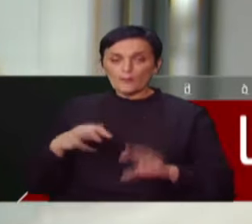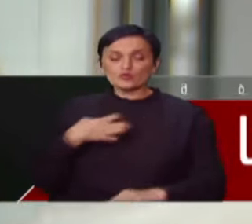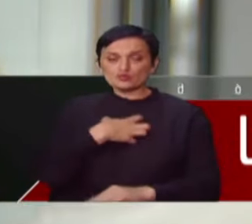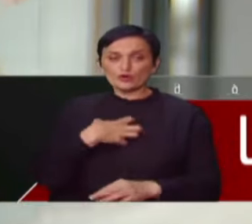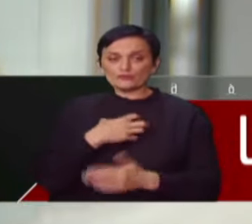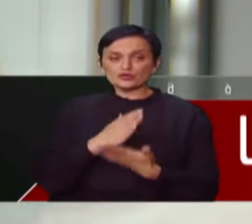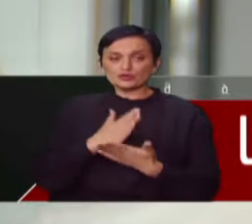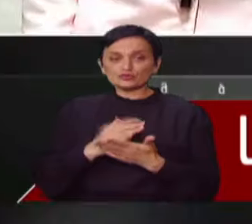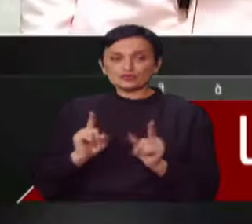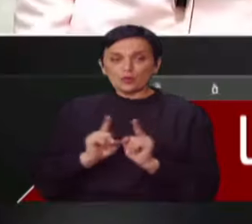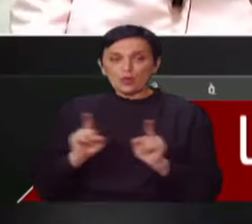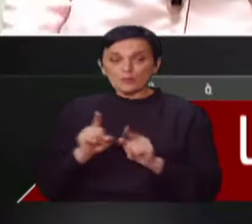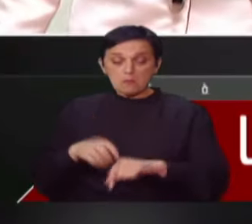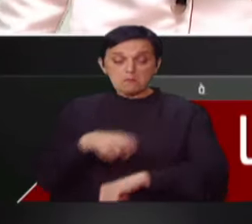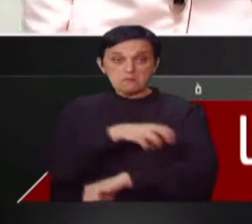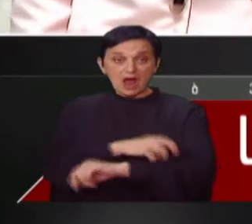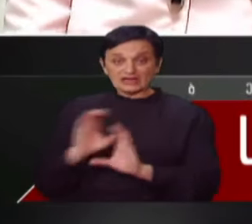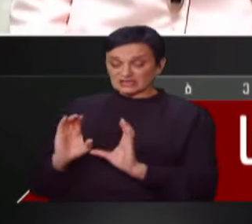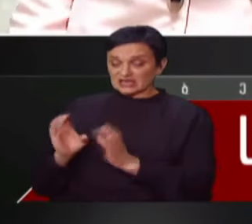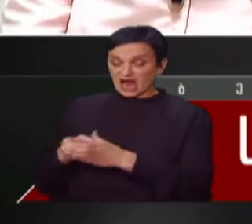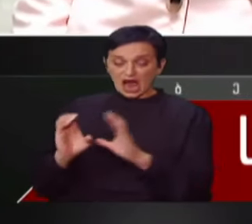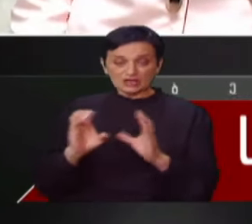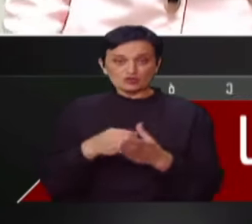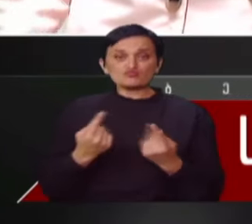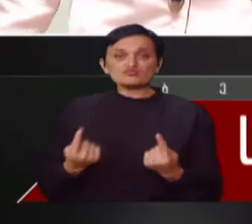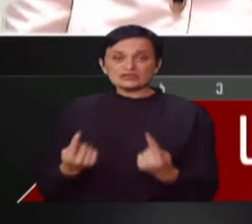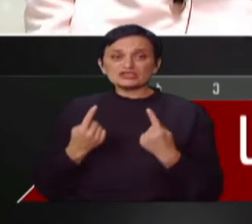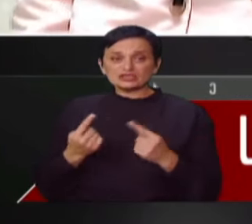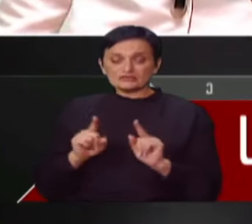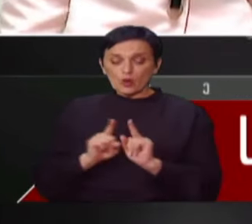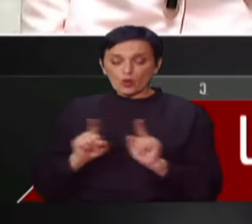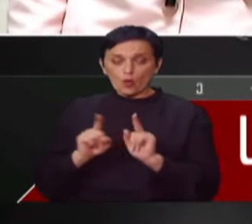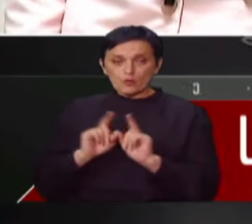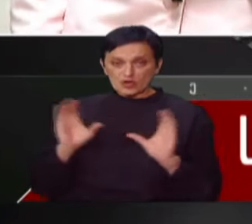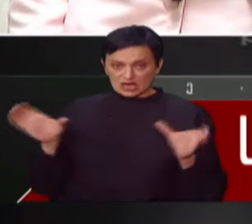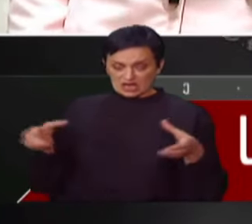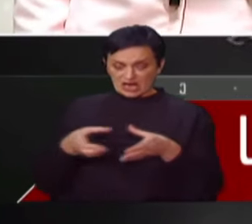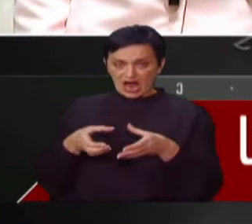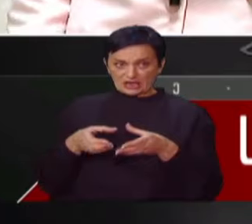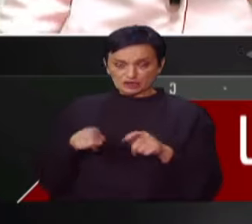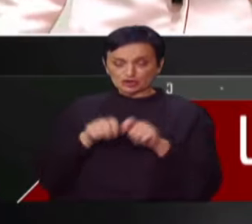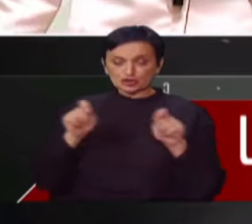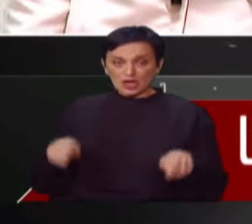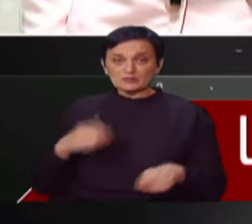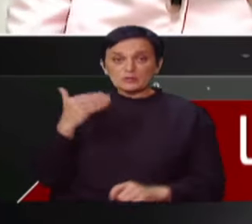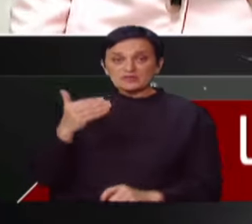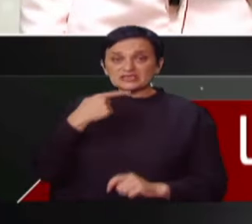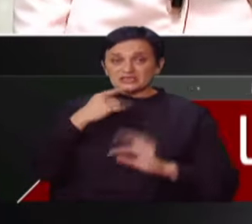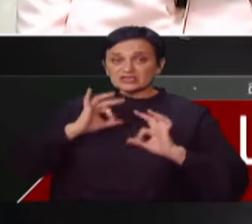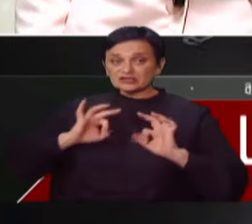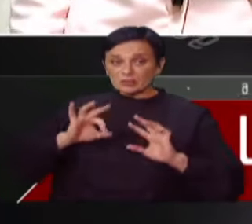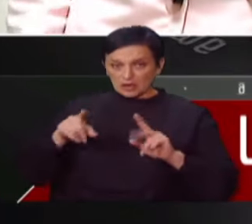მნიშვნელოვანი არის ოპოზიციური პარტიების გაერთიანება და მსხვილი ოპოზიციური გაერთიანებების შექმნა. მისივე თქმით,